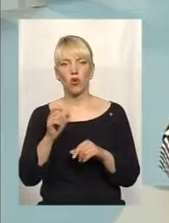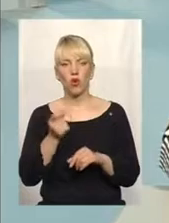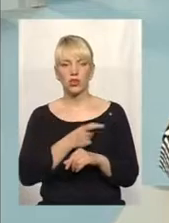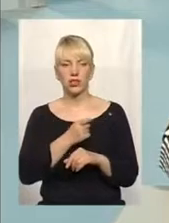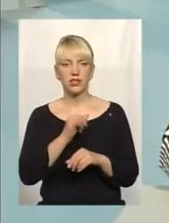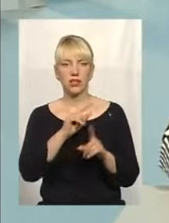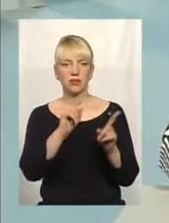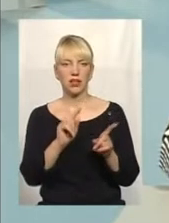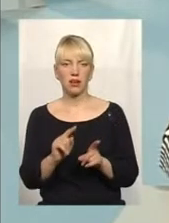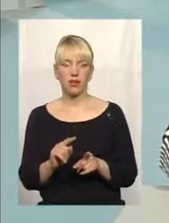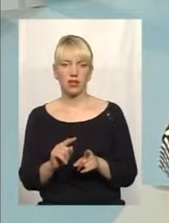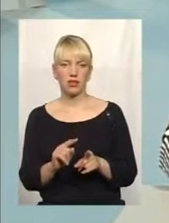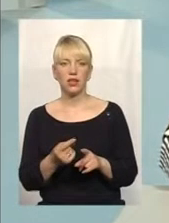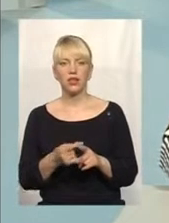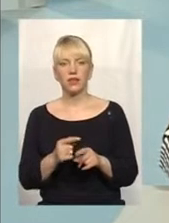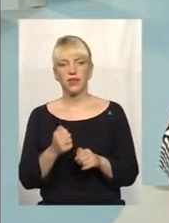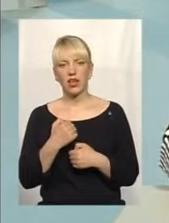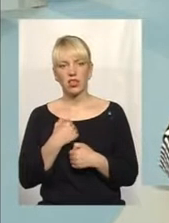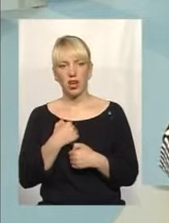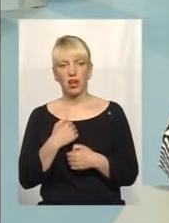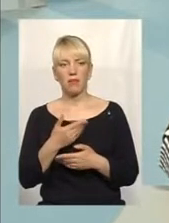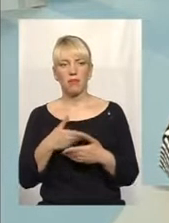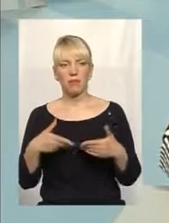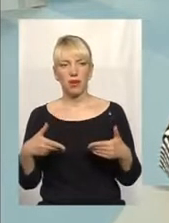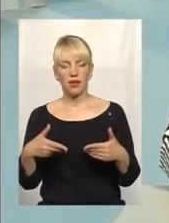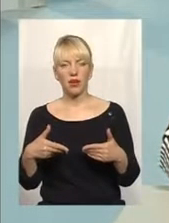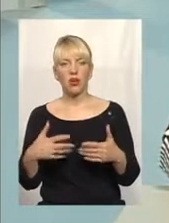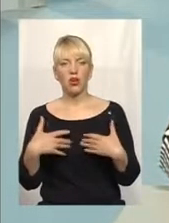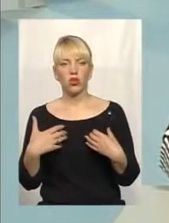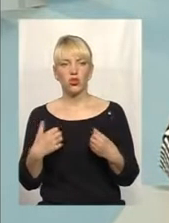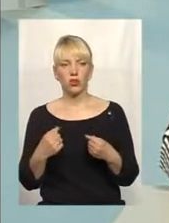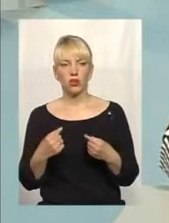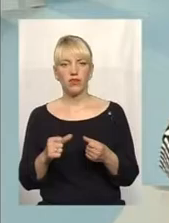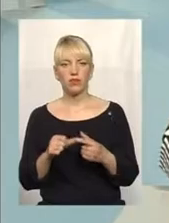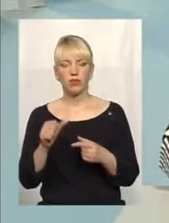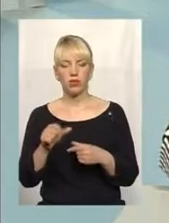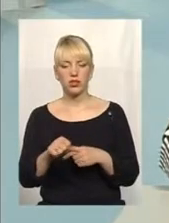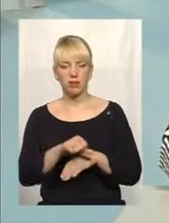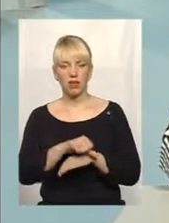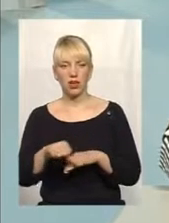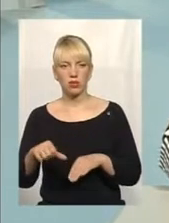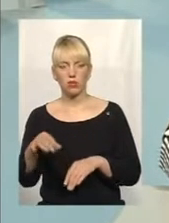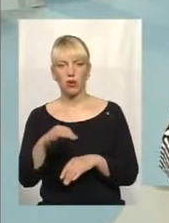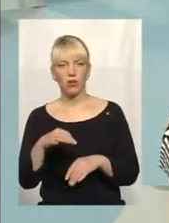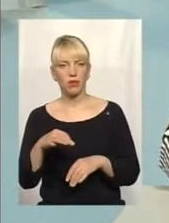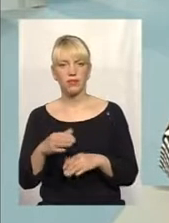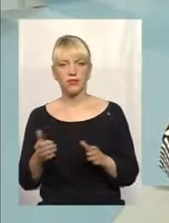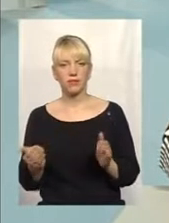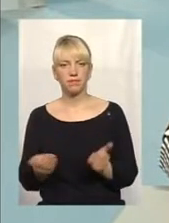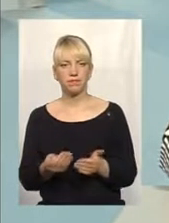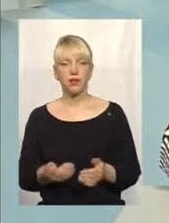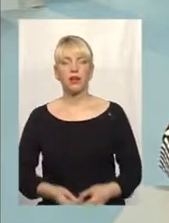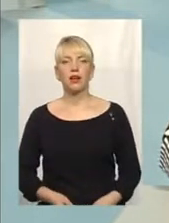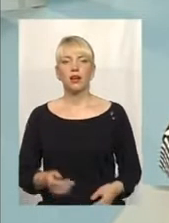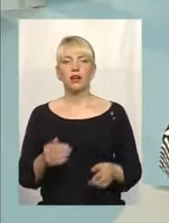Тобто, на жаль, ми оздоровлення йдемо поза межами області, ми дещо обмежені. Ларисо Олексіївно,